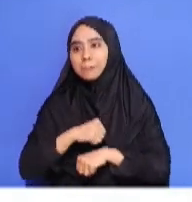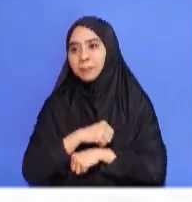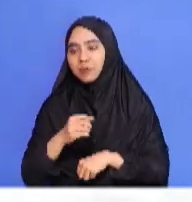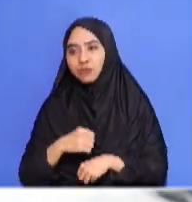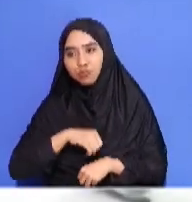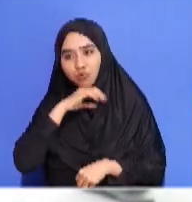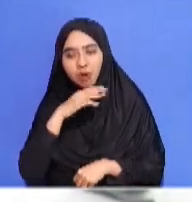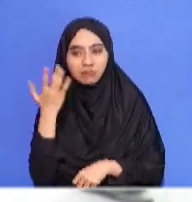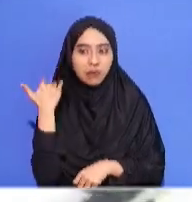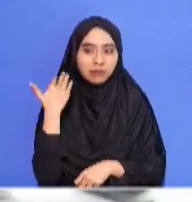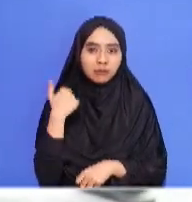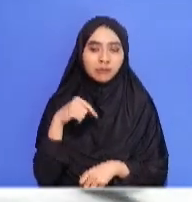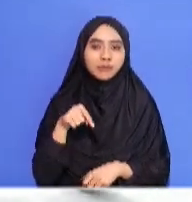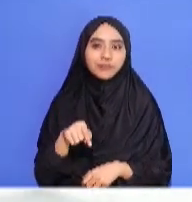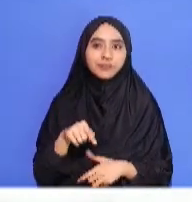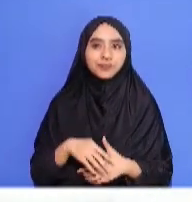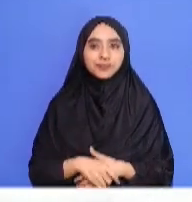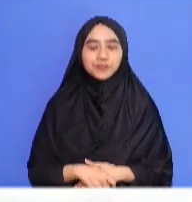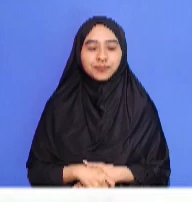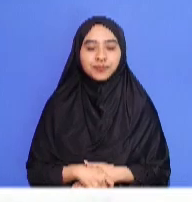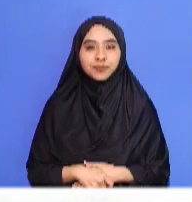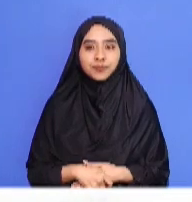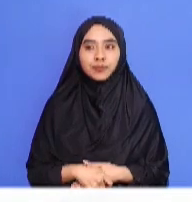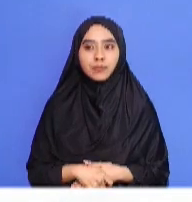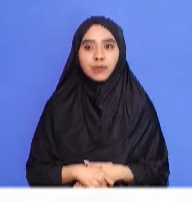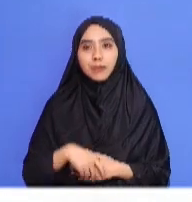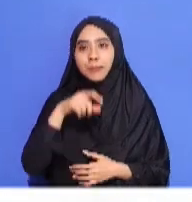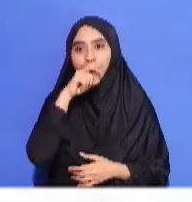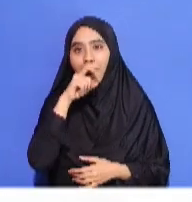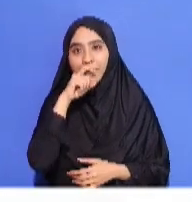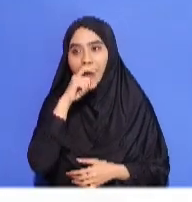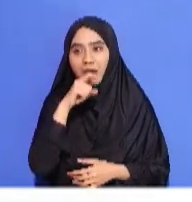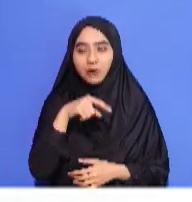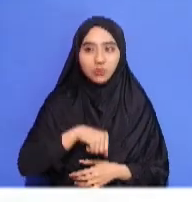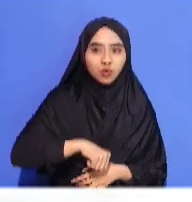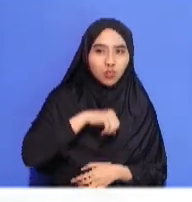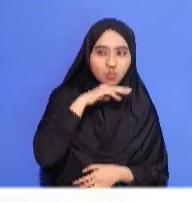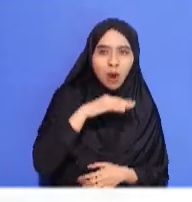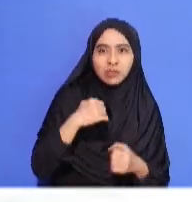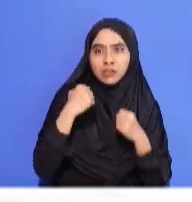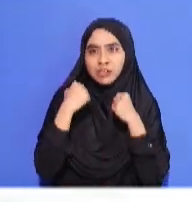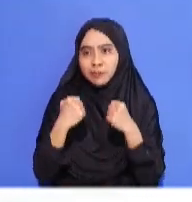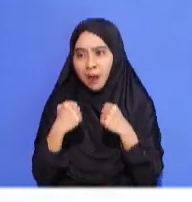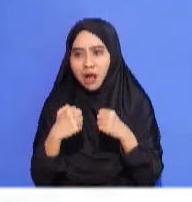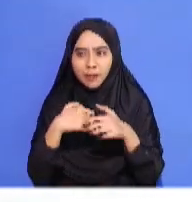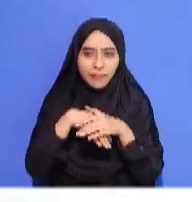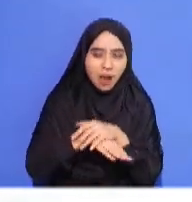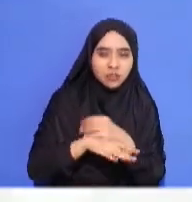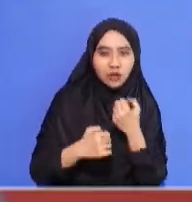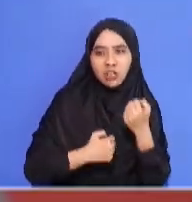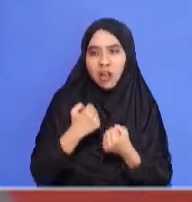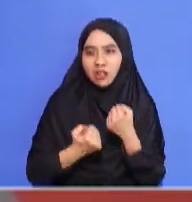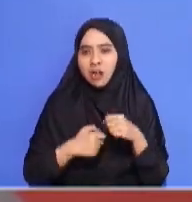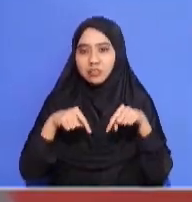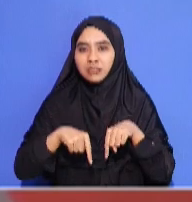tadi ibu-ibu, bapak juga yang usia lanjut, itu sangat antusias sekali kegiatan ini dan sangat